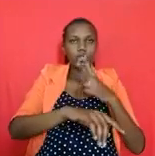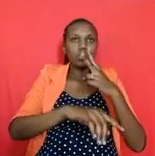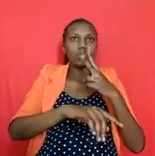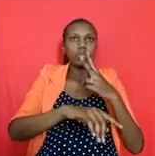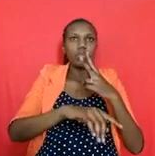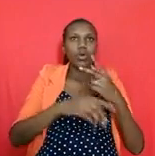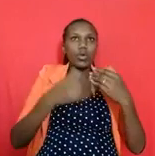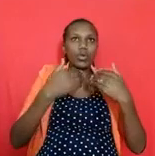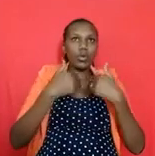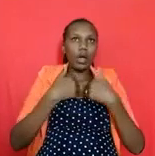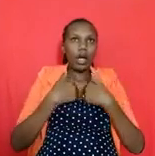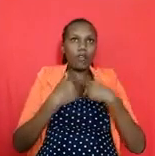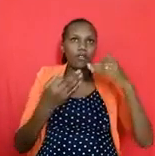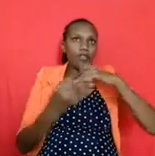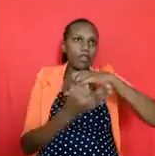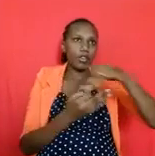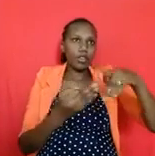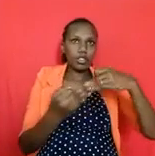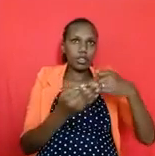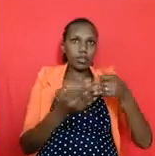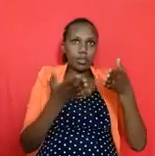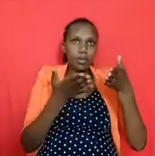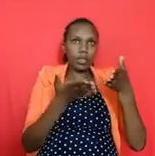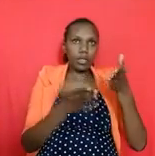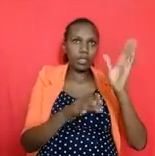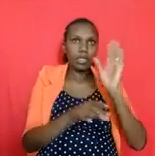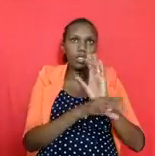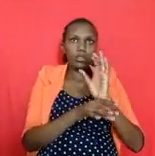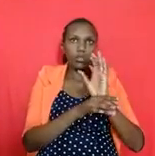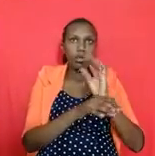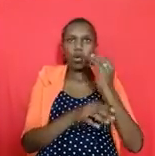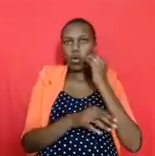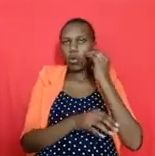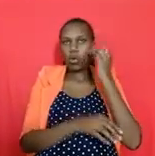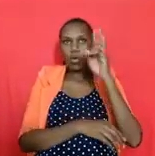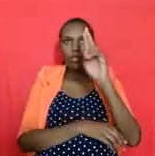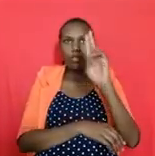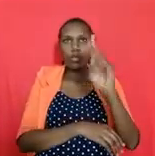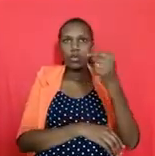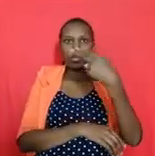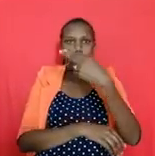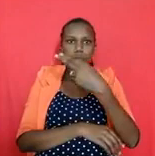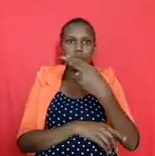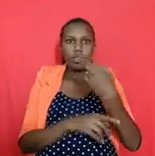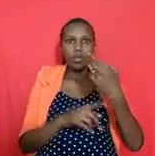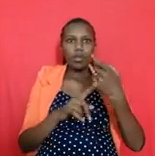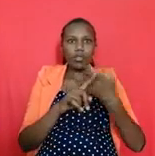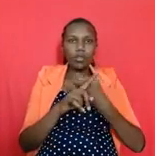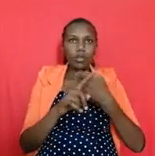ni gugakorwo na fellowship kuria kwa Ruth Wangari Muriuki, wa Kirigiti Cell Group.